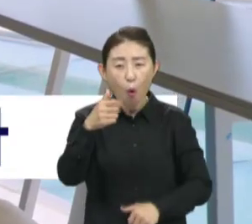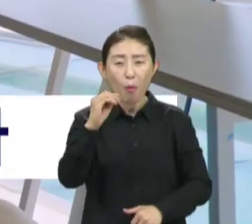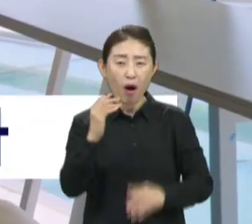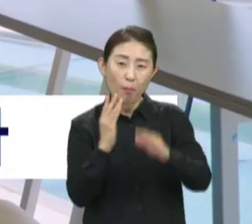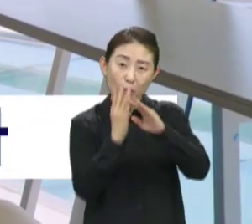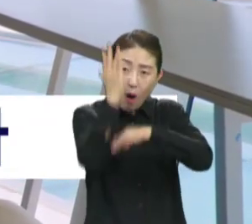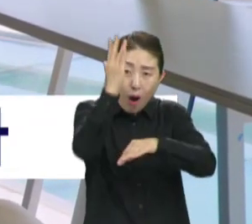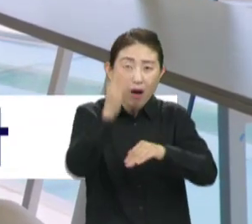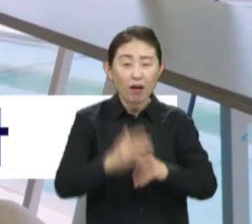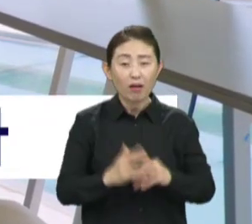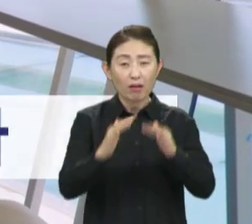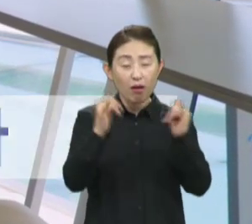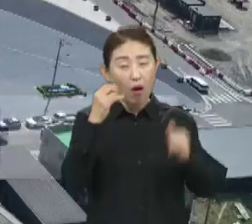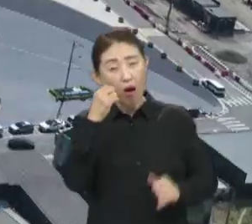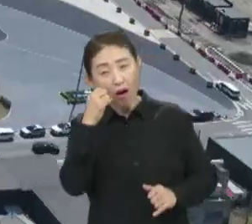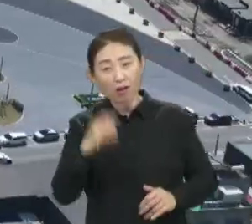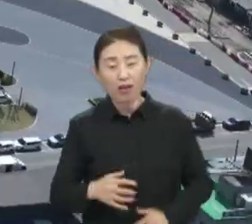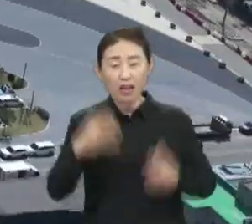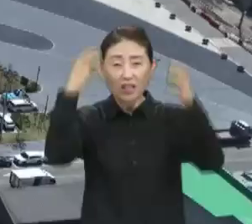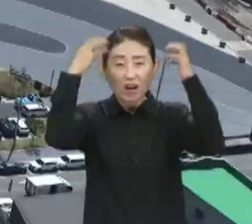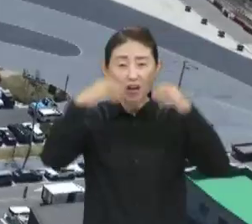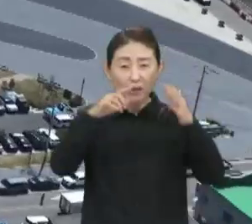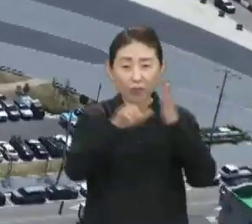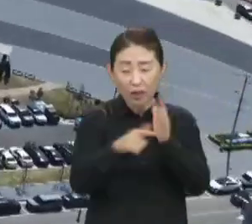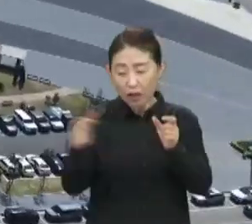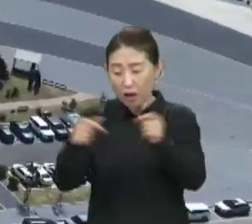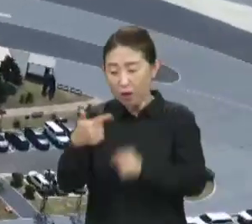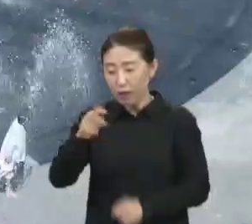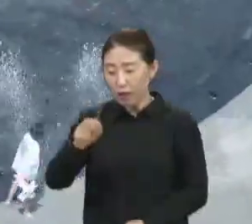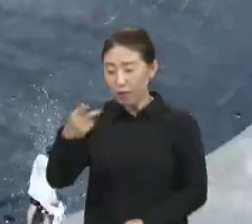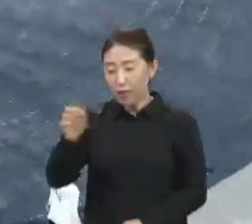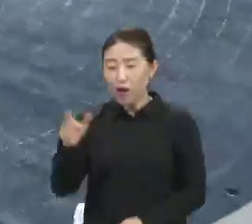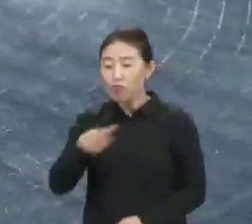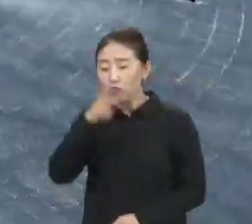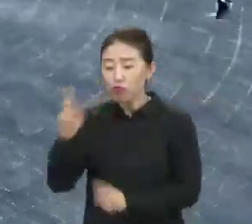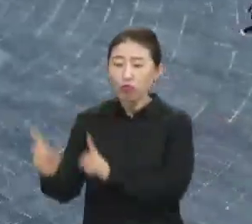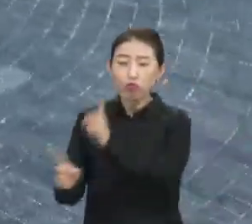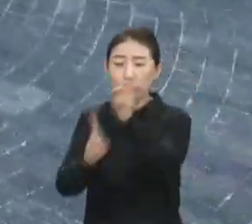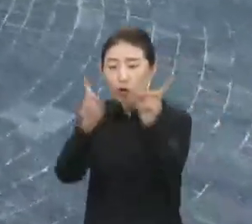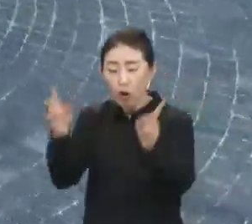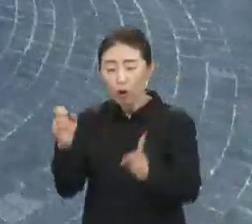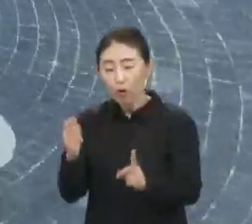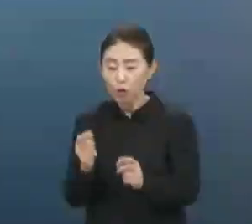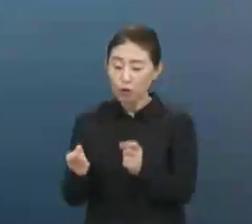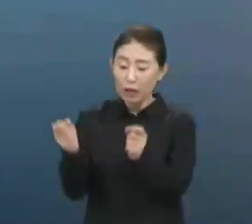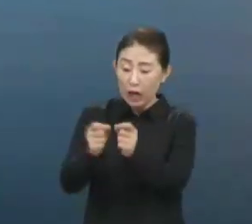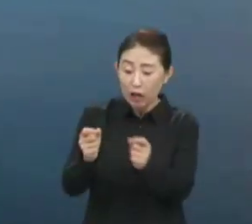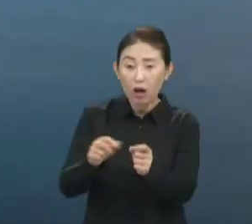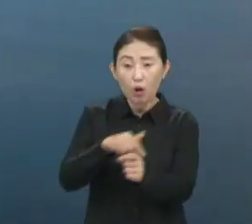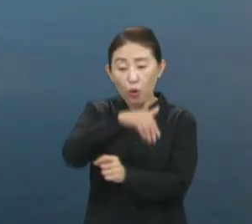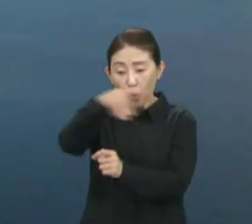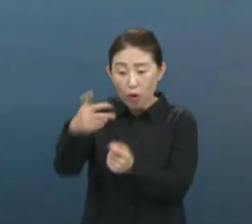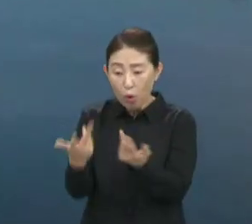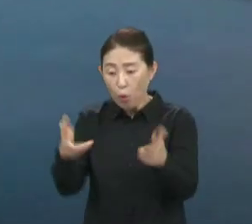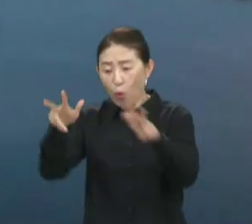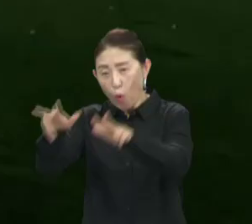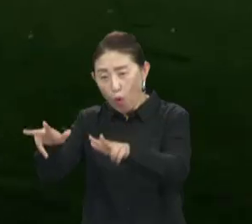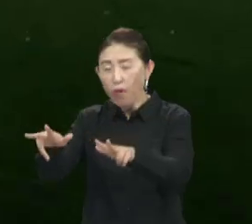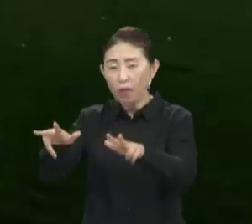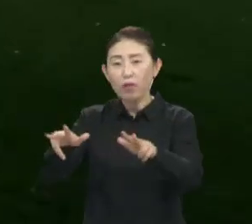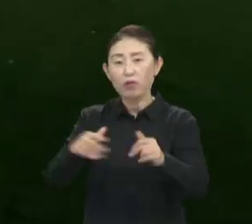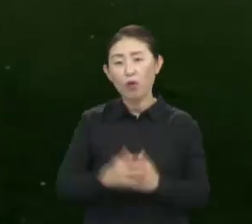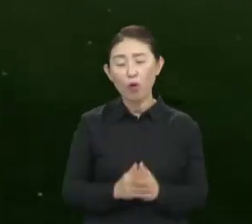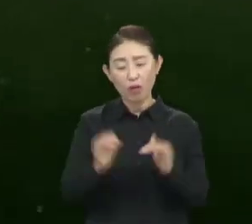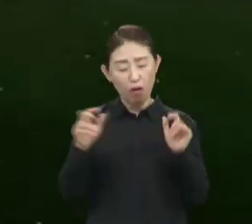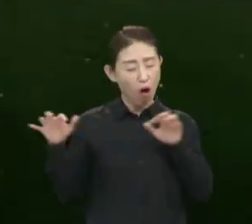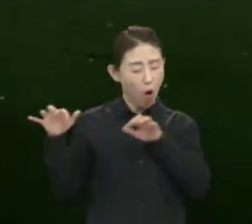명소가 됐습니다. 특히 여름철 남당항 해양군수공원과 놀궁리 해상파크 등 주변 관광 명소들과 이어져 더